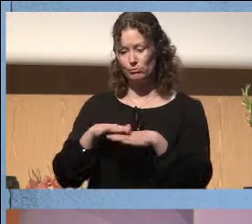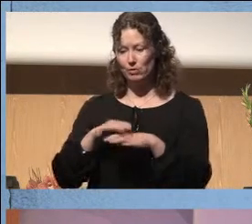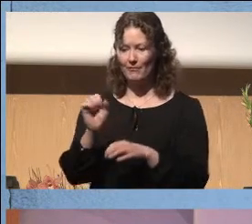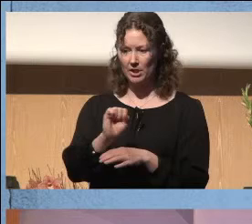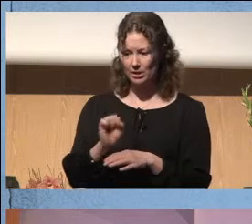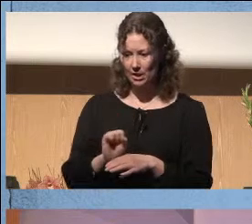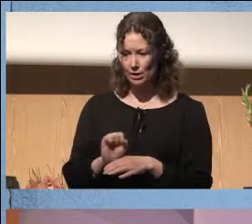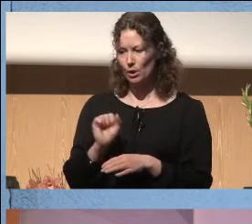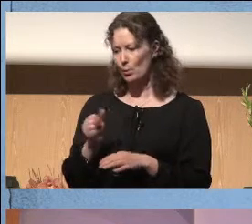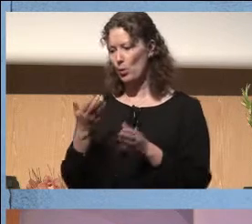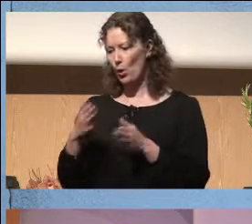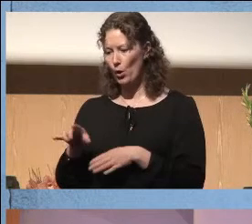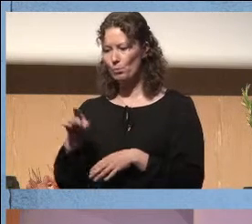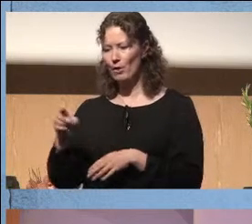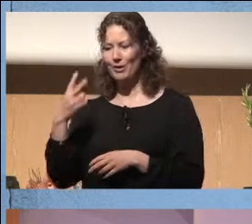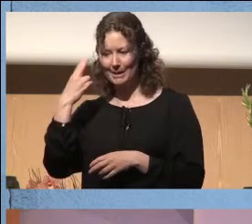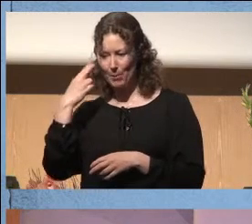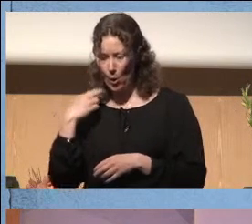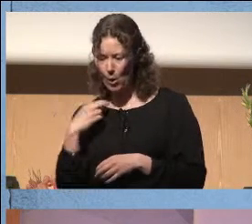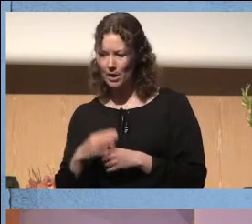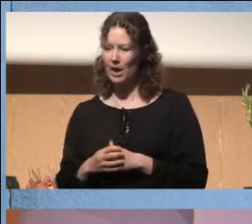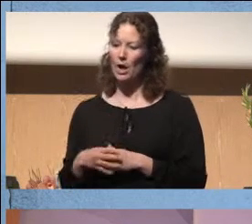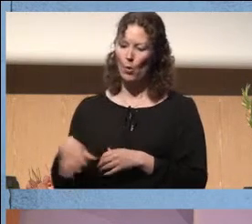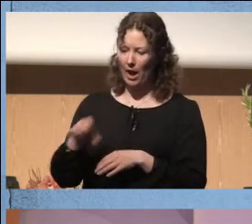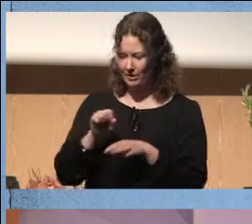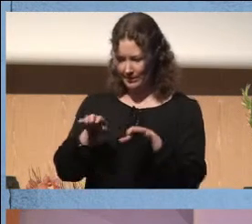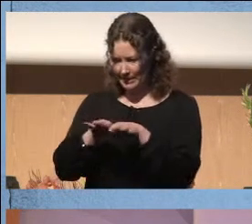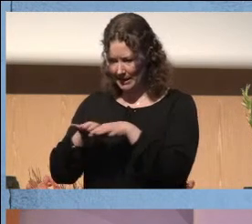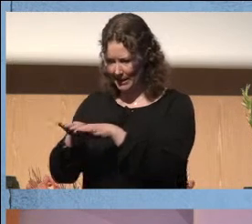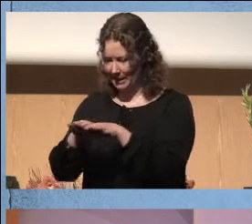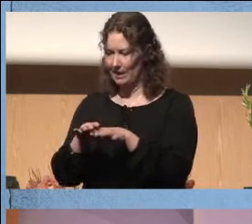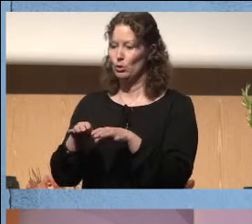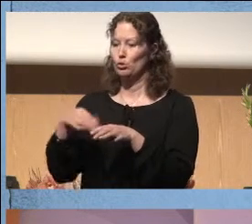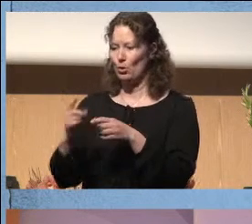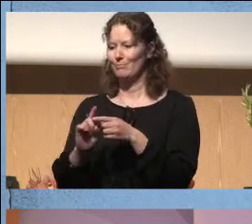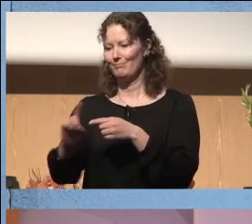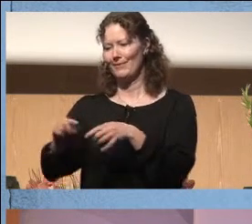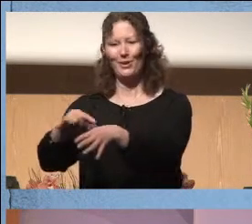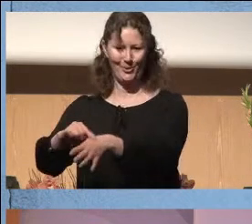Vi måtte ordne med at han fikk klippet håret, og alt var tilrettelagt og skulle til doktoren.